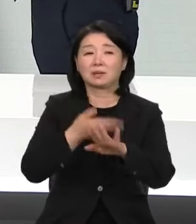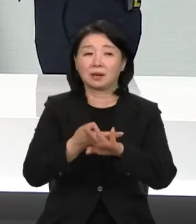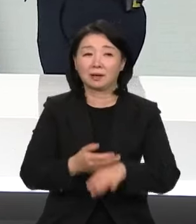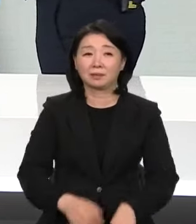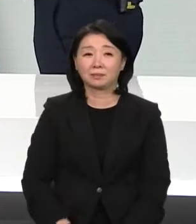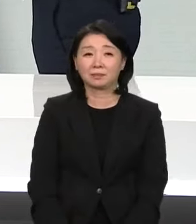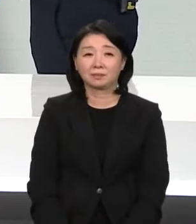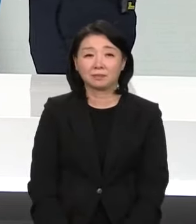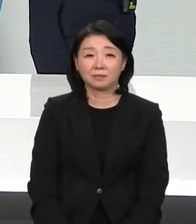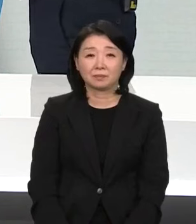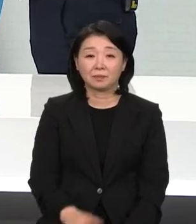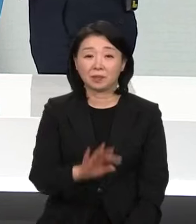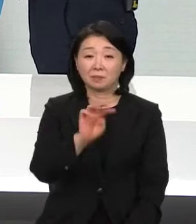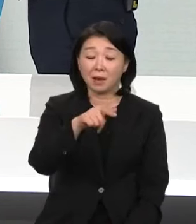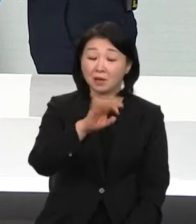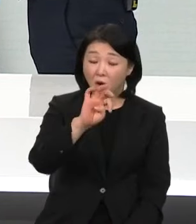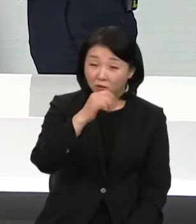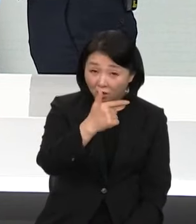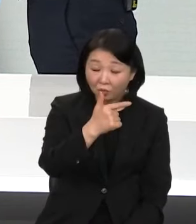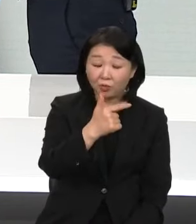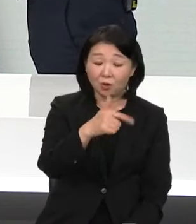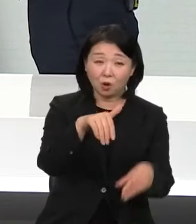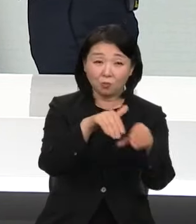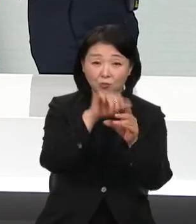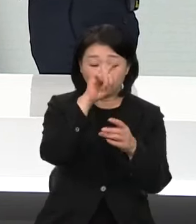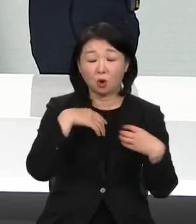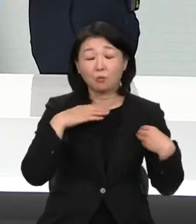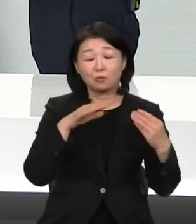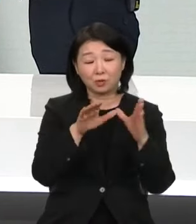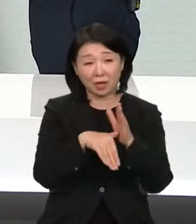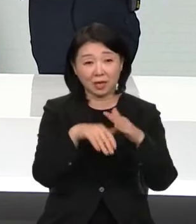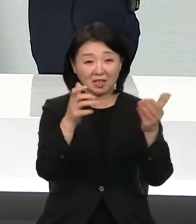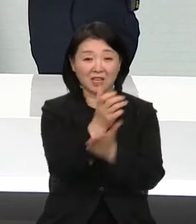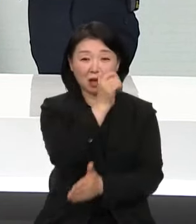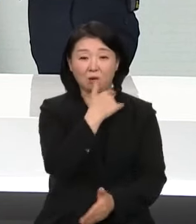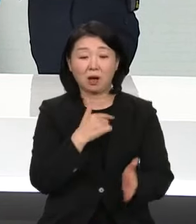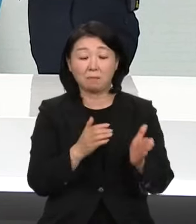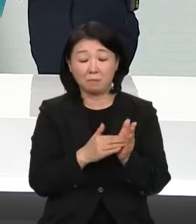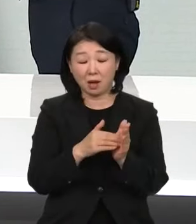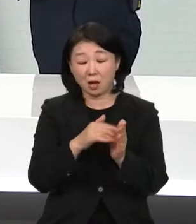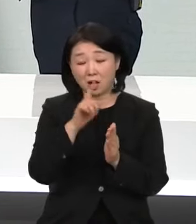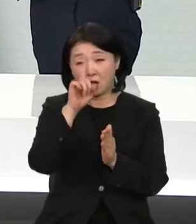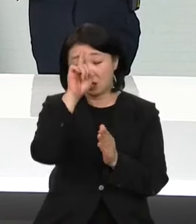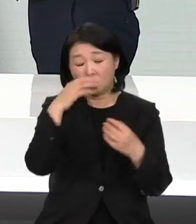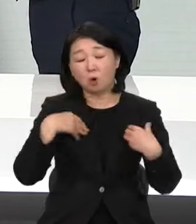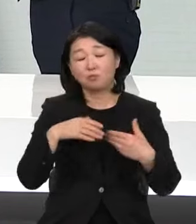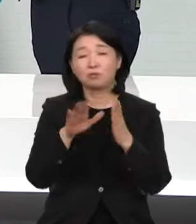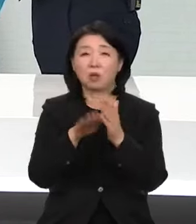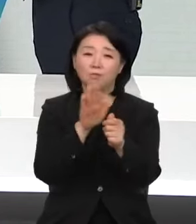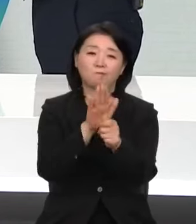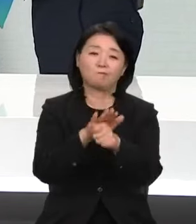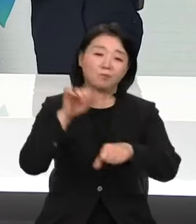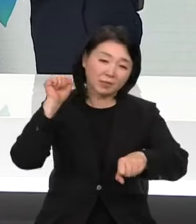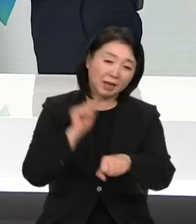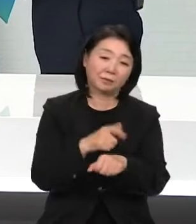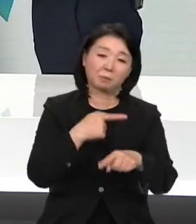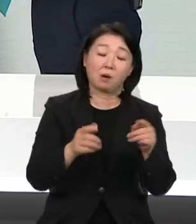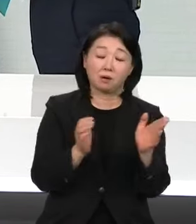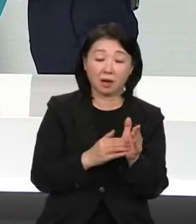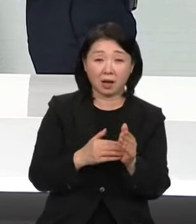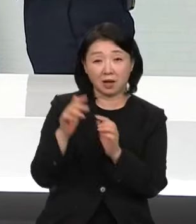있는데요 자 박영선 전장관은 이제 문재인 정부에서 장관까지 지내면서 그 정부 탄생의 1등 공신으로 평가를 받았지만 반대로